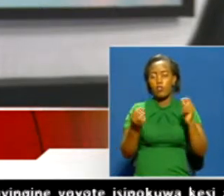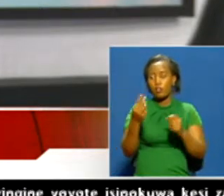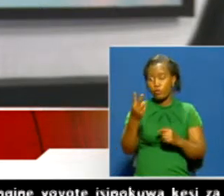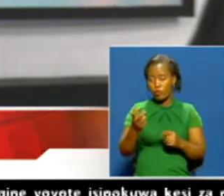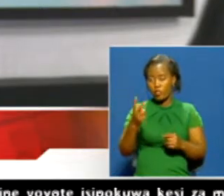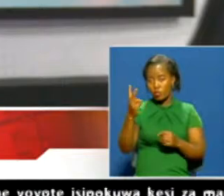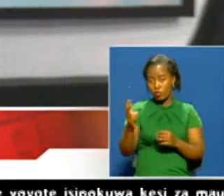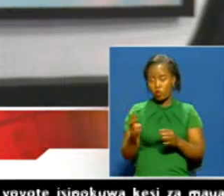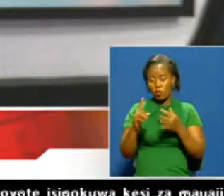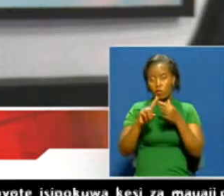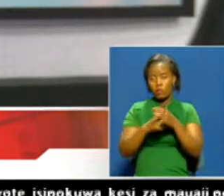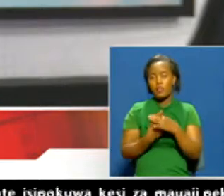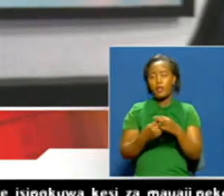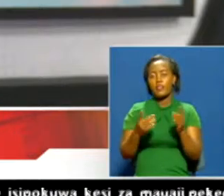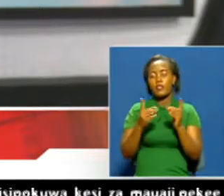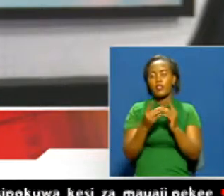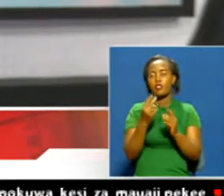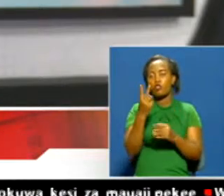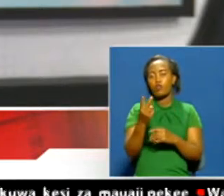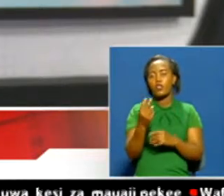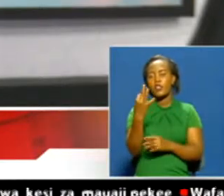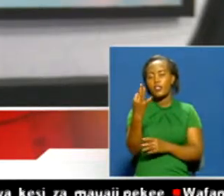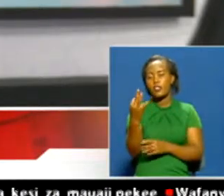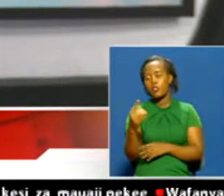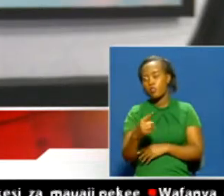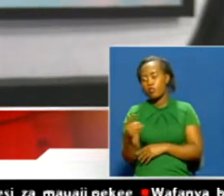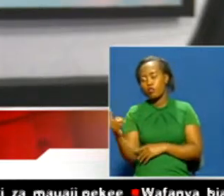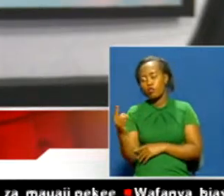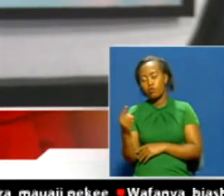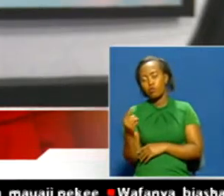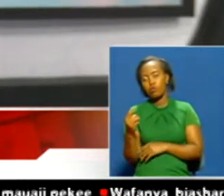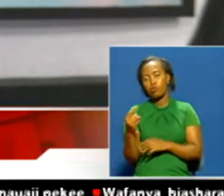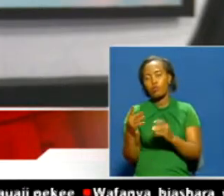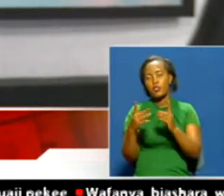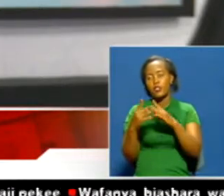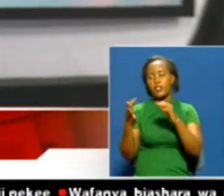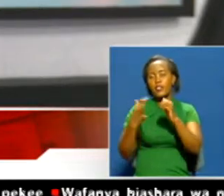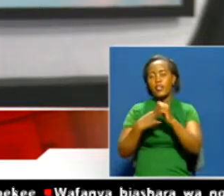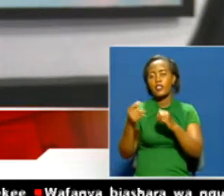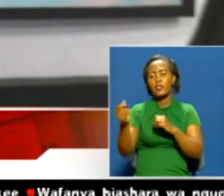kuanzia tarehe 23 mwezi huu hadi tarehe 20 au tarehe 8 mwezi